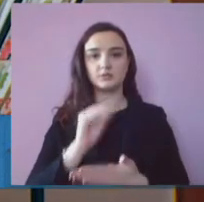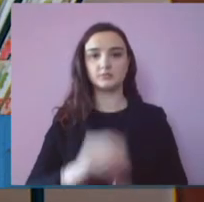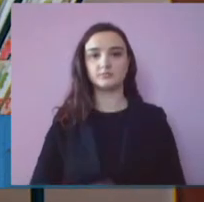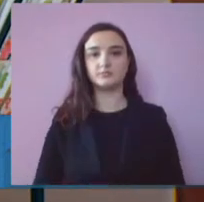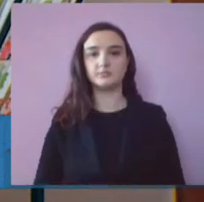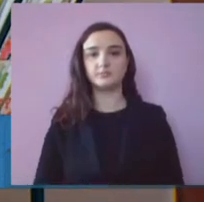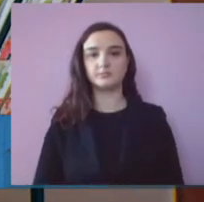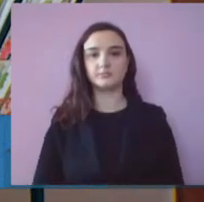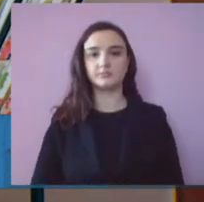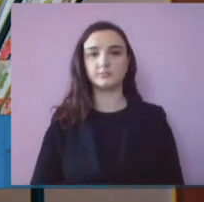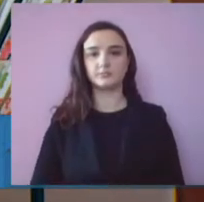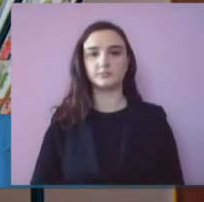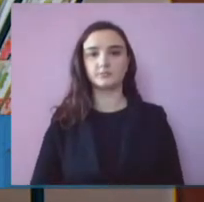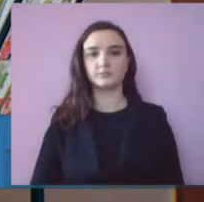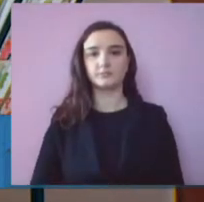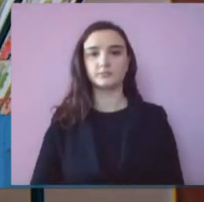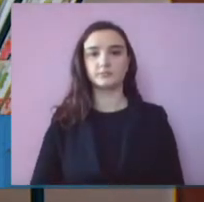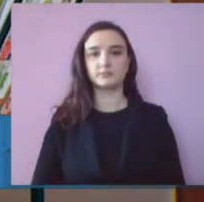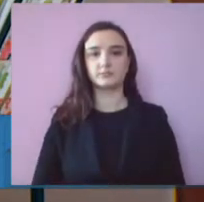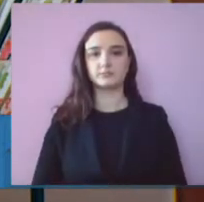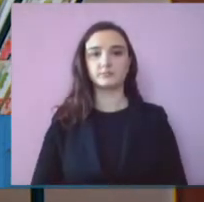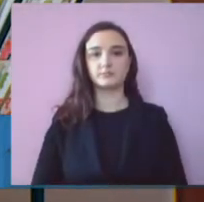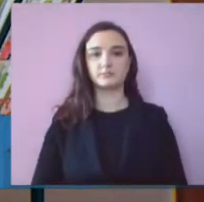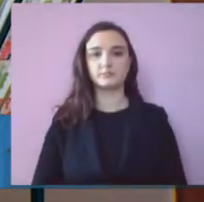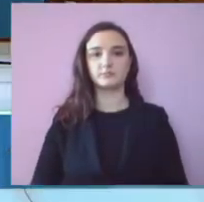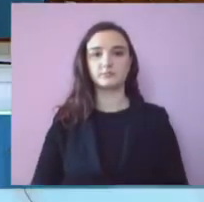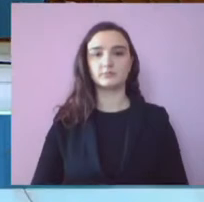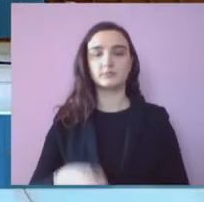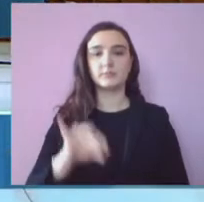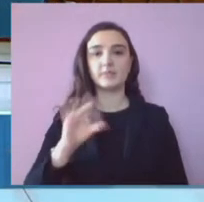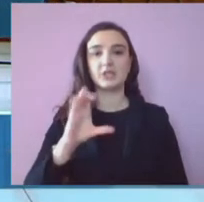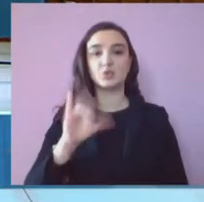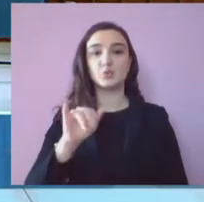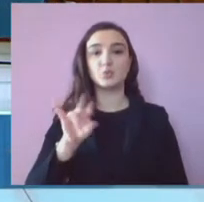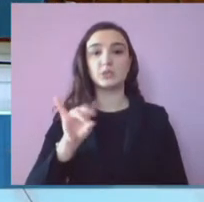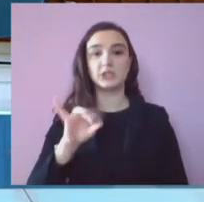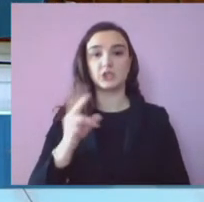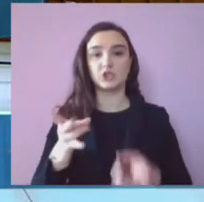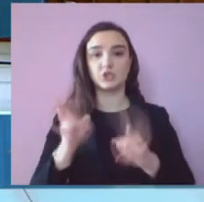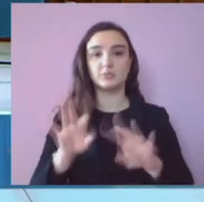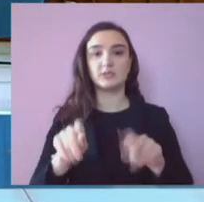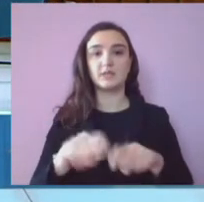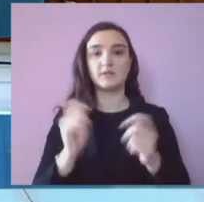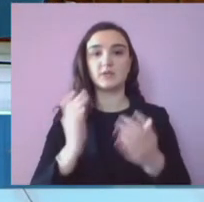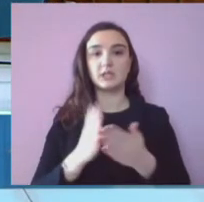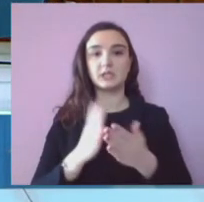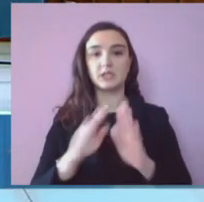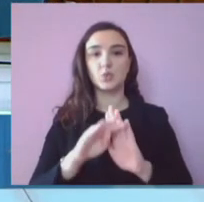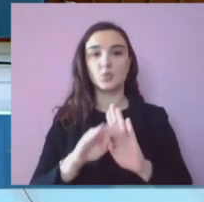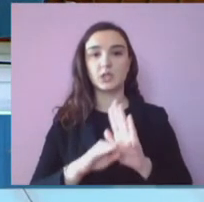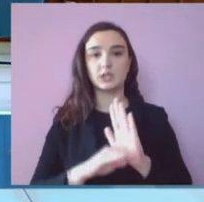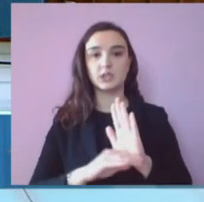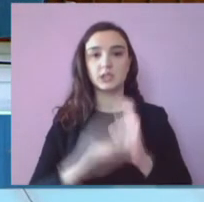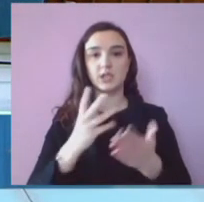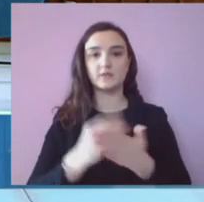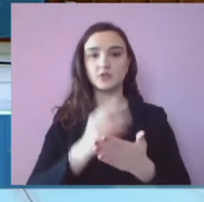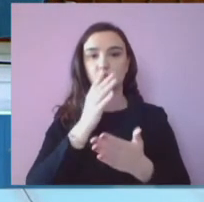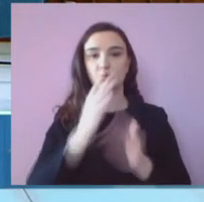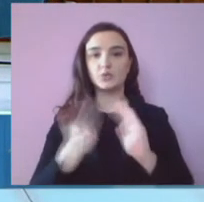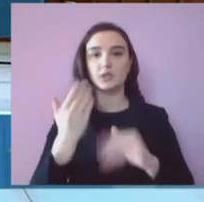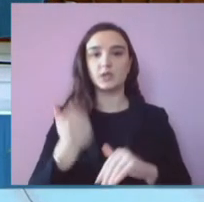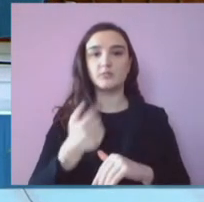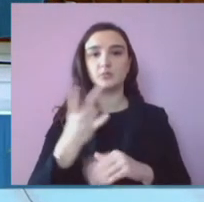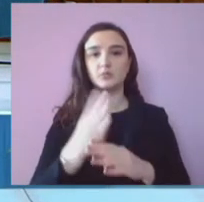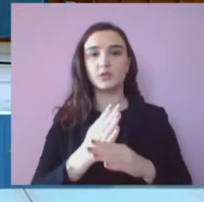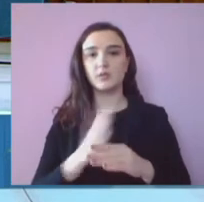ინსულინის გამოყოფის უნარი შერჩენილია, მართალია დარღვეულია რეგულაცია, თავის დროზე რამდენი უნდა გამოიყოს, როგორ